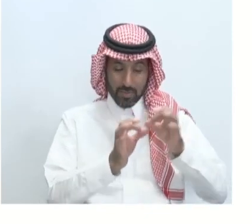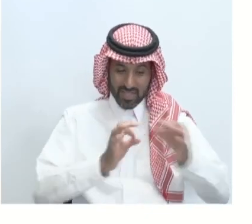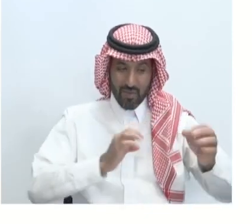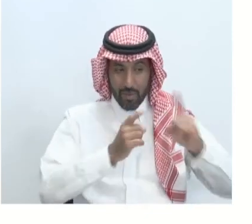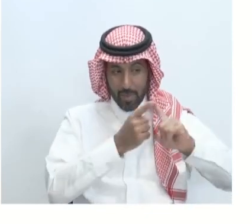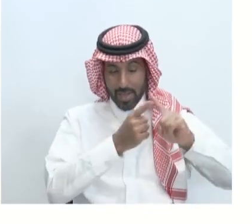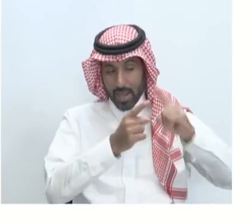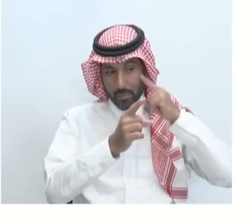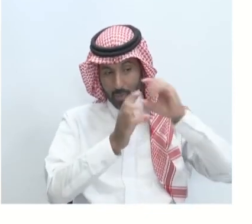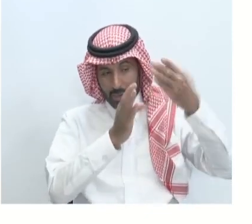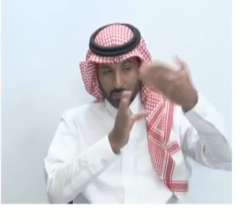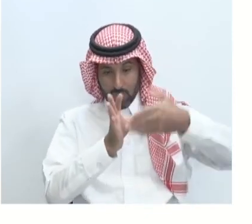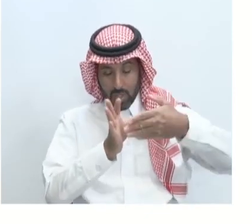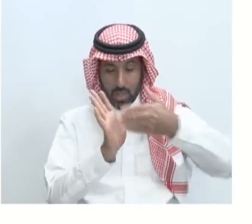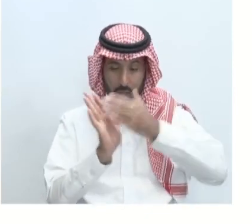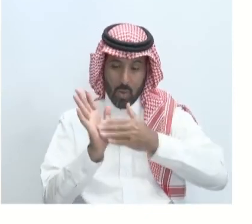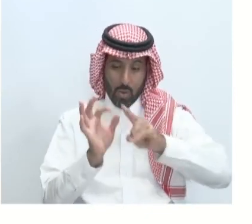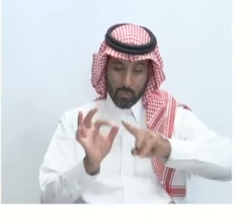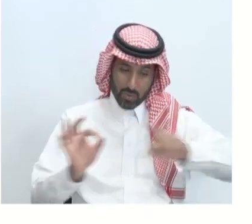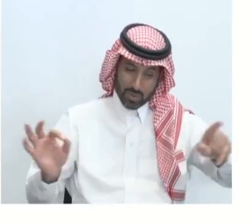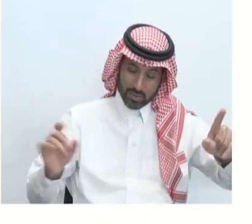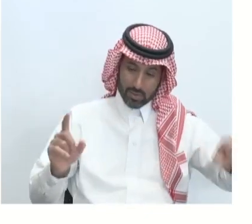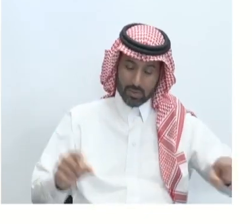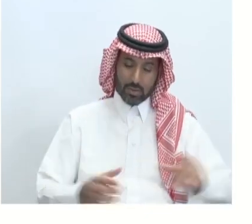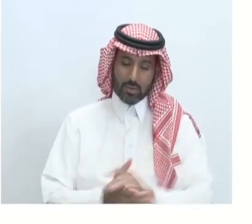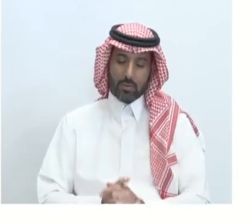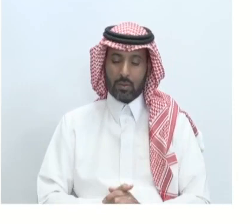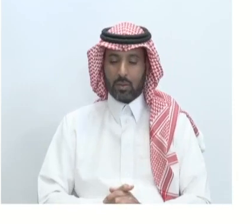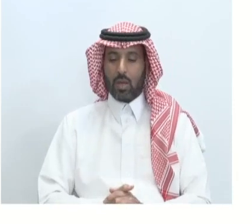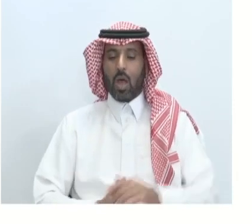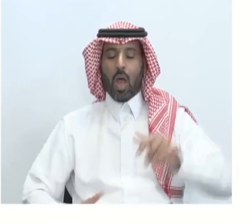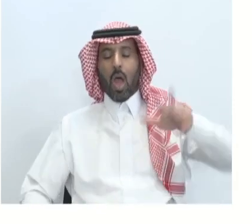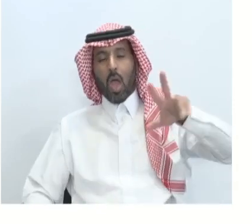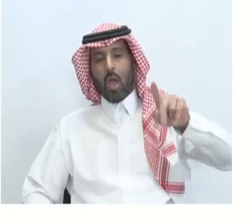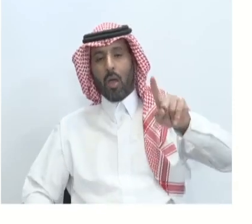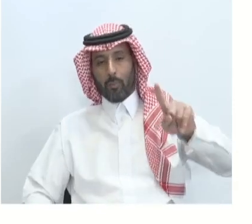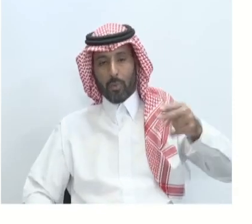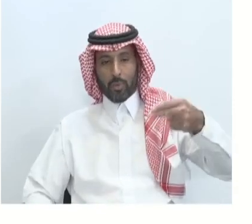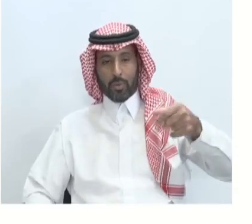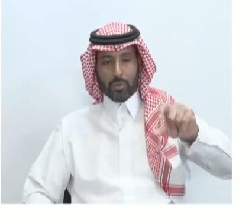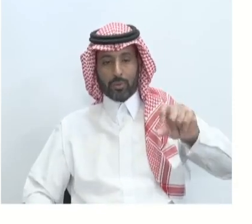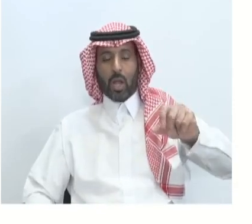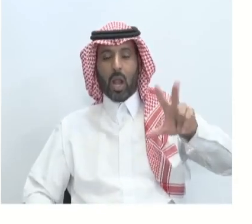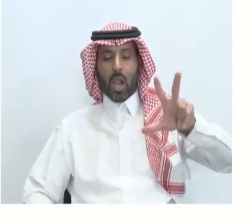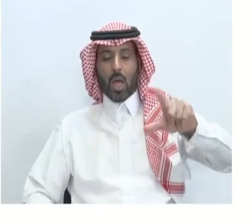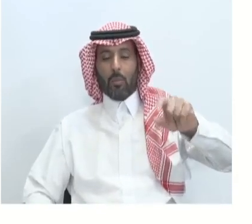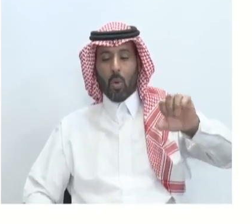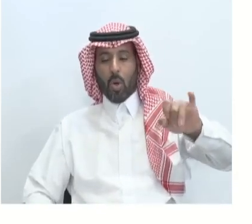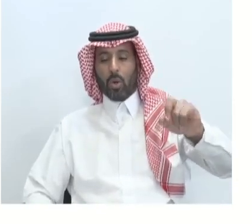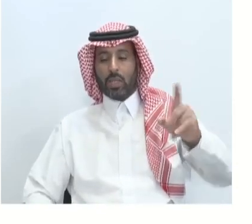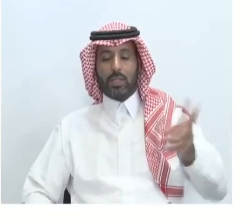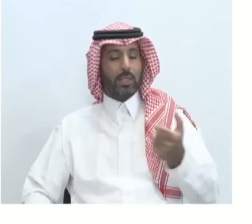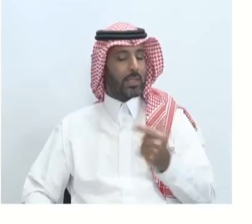بين قطب المراه وبؤرتها الاصليه ويعبر عنها على النحو الاتي من خلال العلاقه الاف تساوي